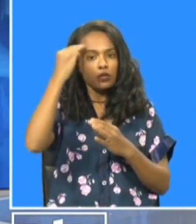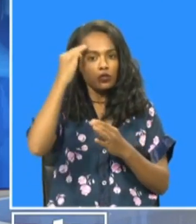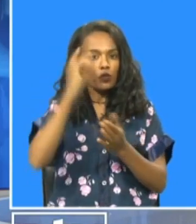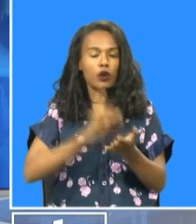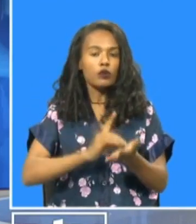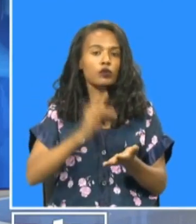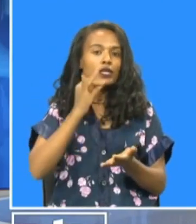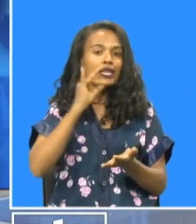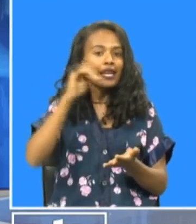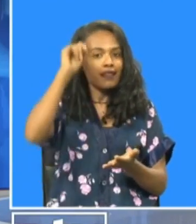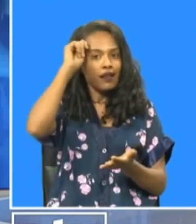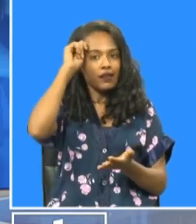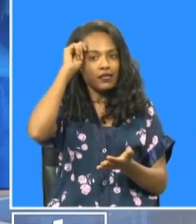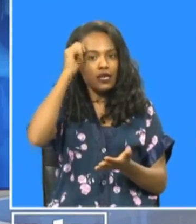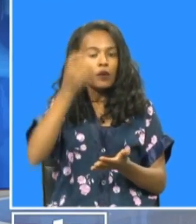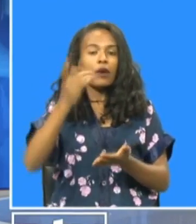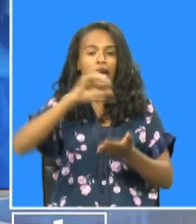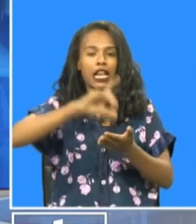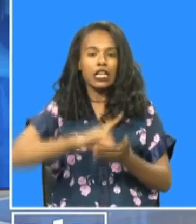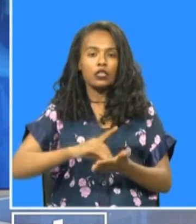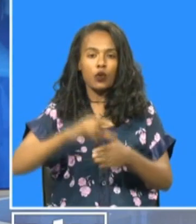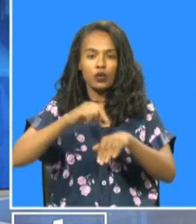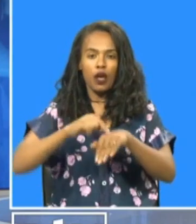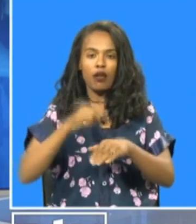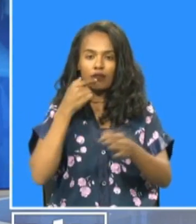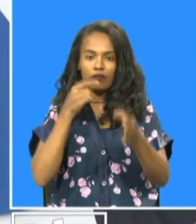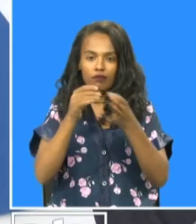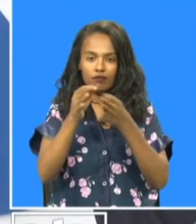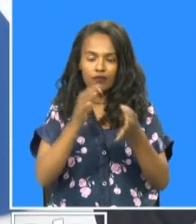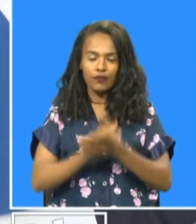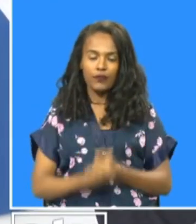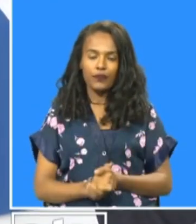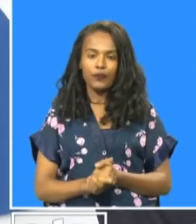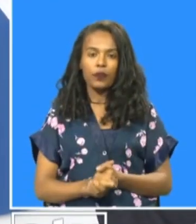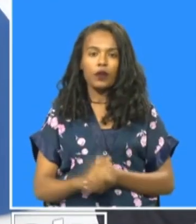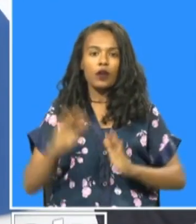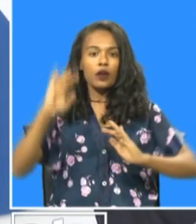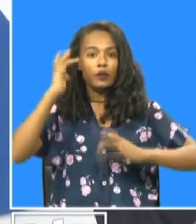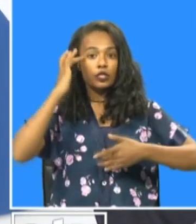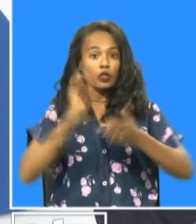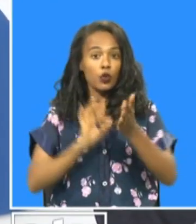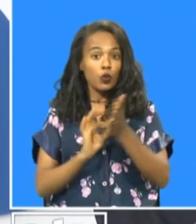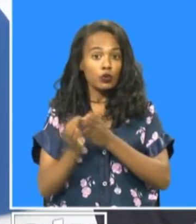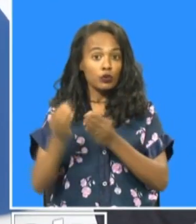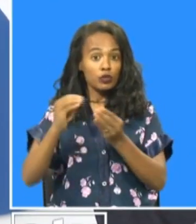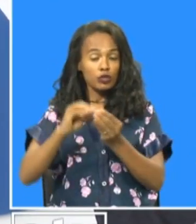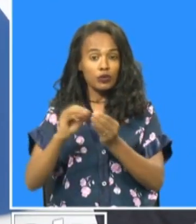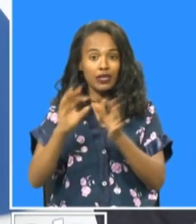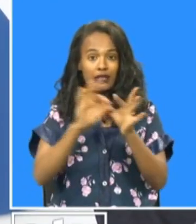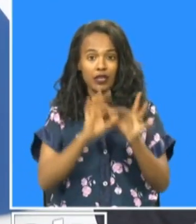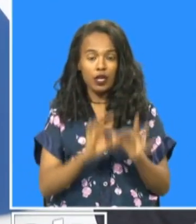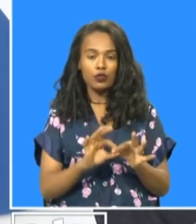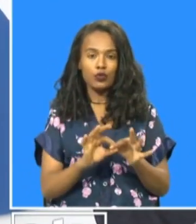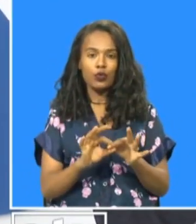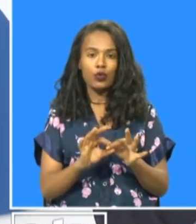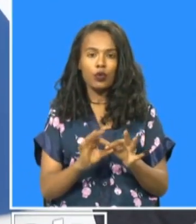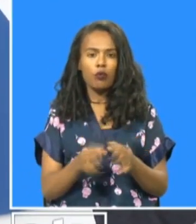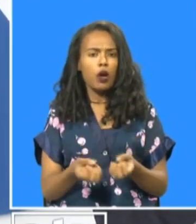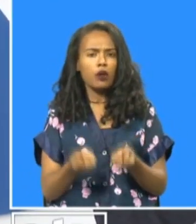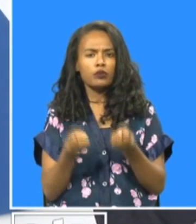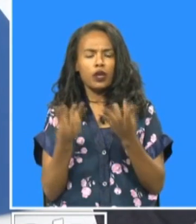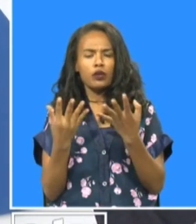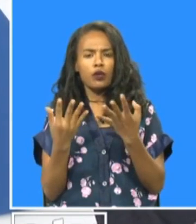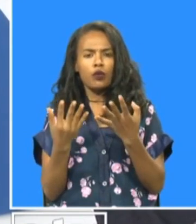ሊያ ታደሰ በክለሳ ወቅት አብራርተዋል። ከበሽታው ቁጥር መጨመር ጋር ተያይዞ